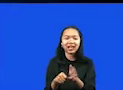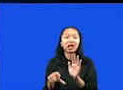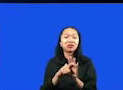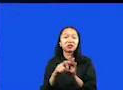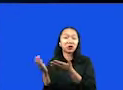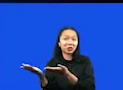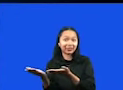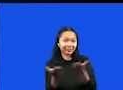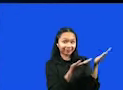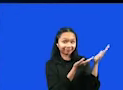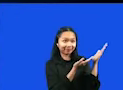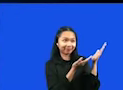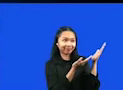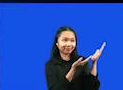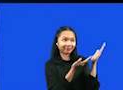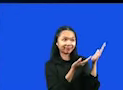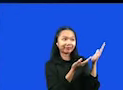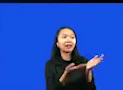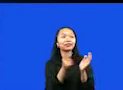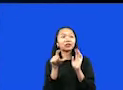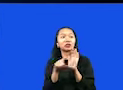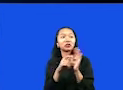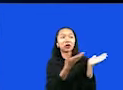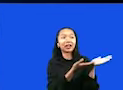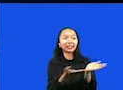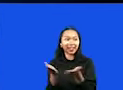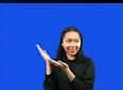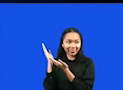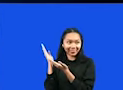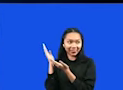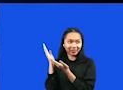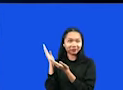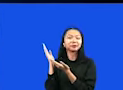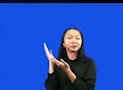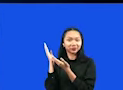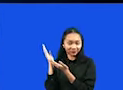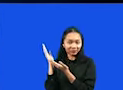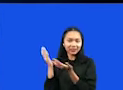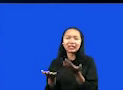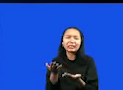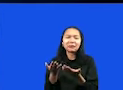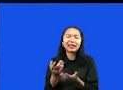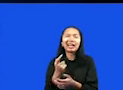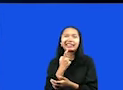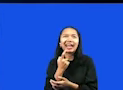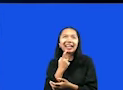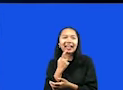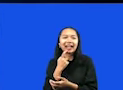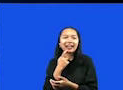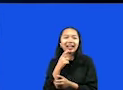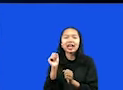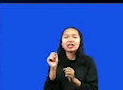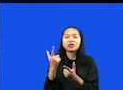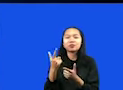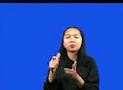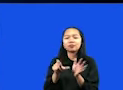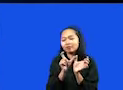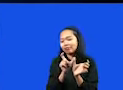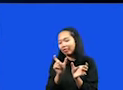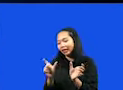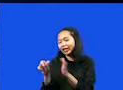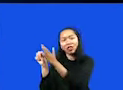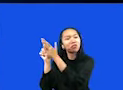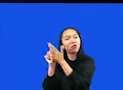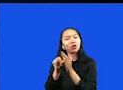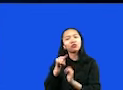nih Tolong buatkan saya contonent planning nih tiga kata kehidupan kata tolong ini juga kita sampaikan ke Chat GT